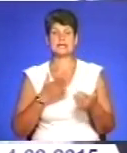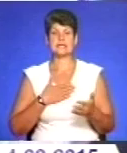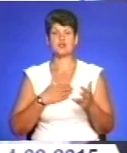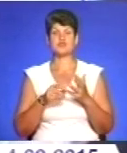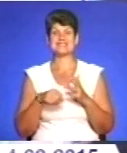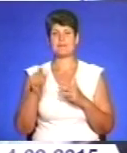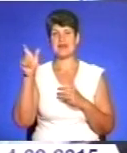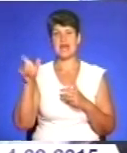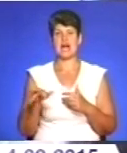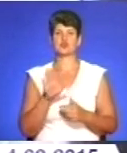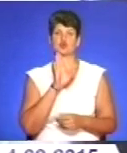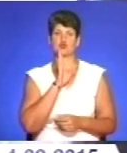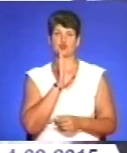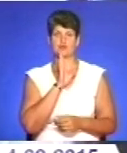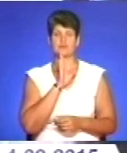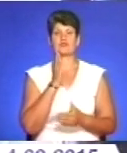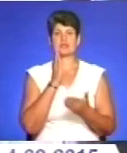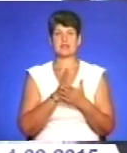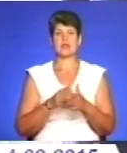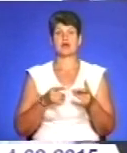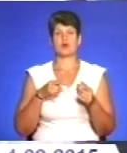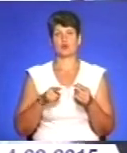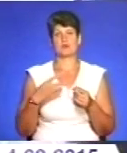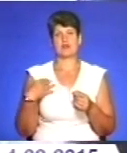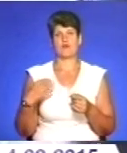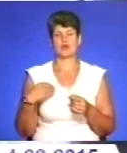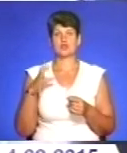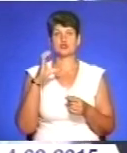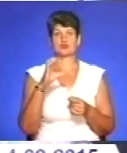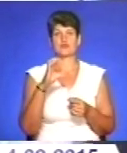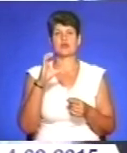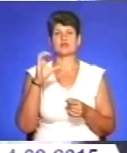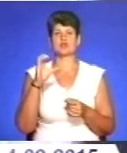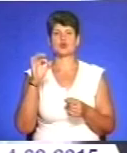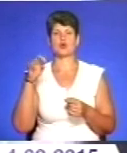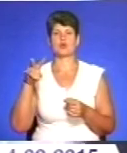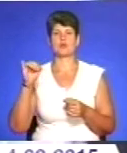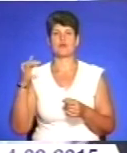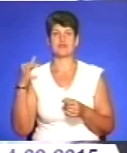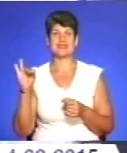землячку, вона є родом зі Львова, Софія Соловій, яка вже